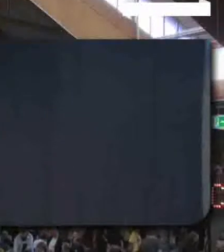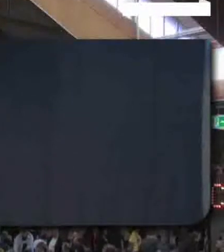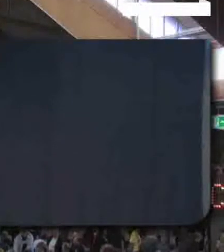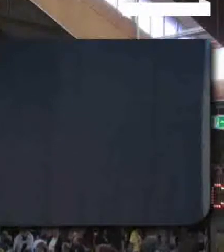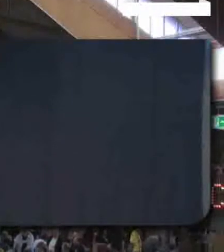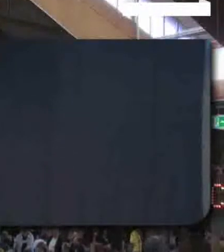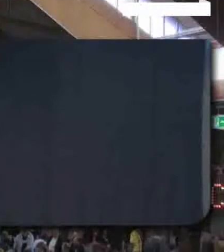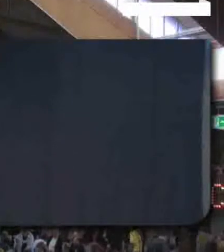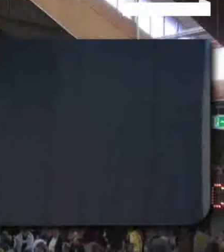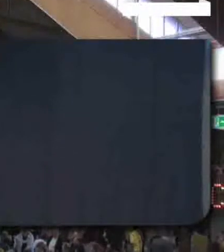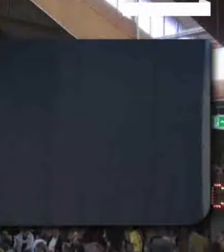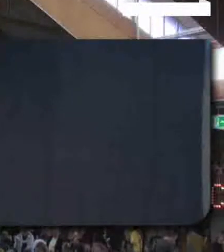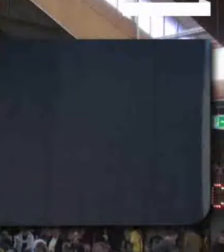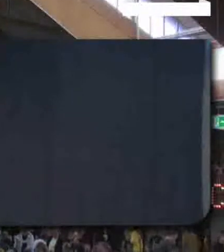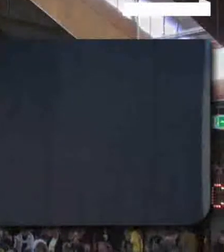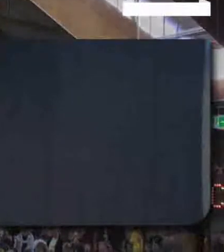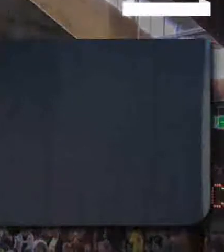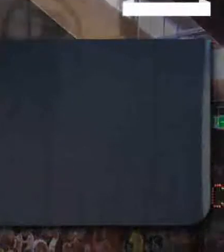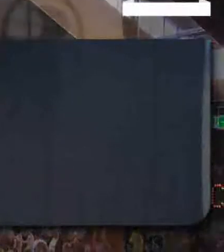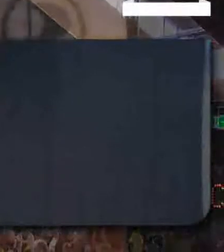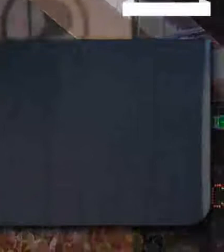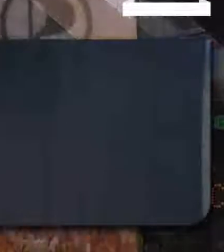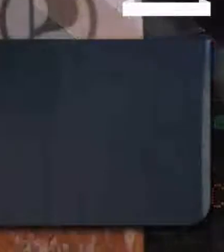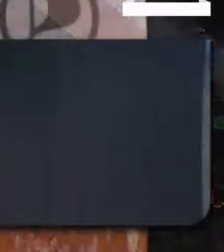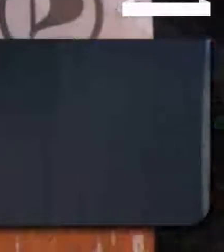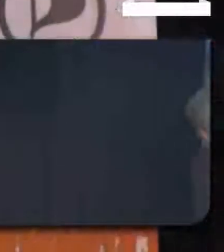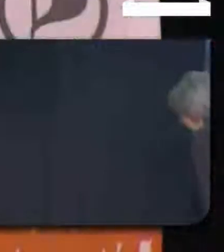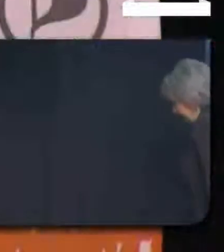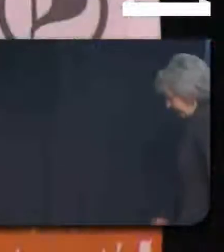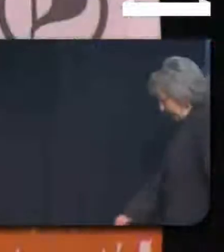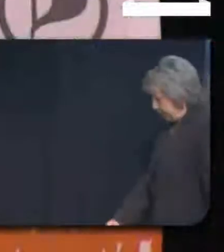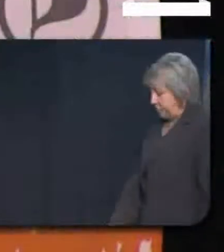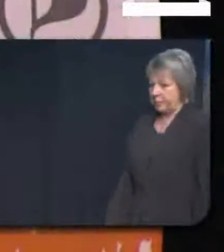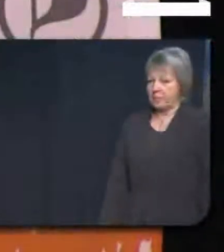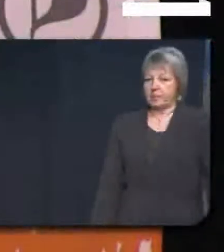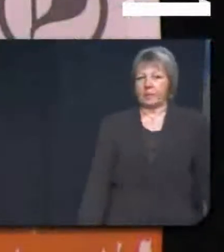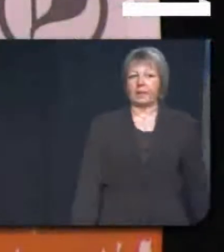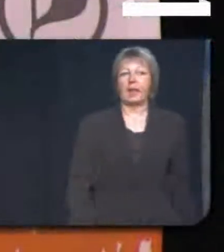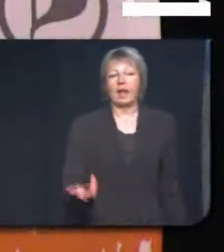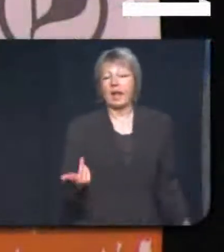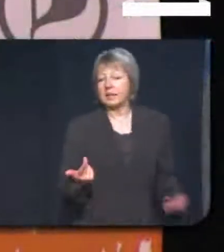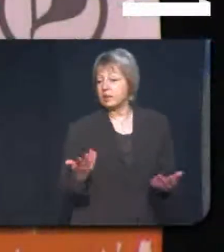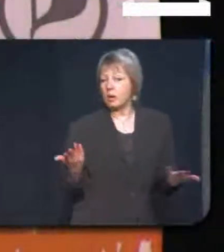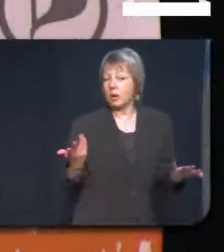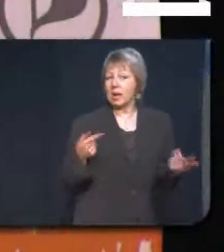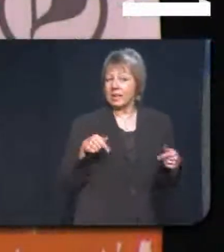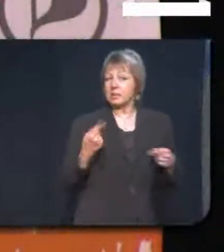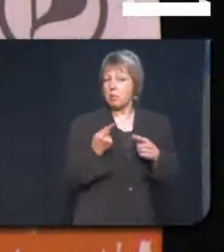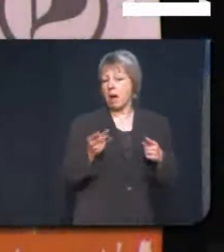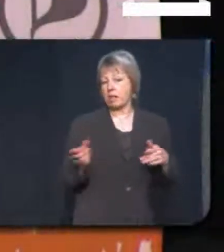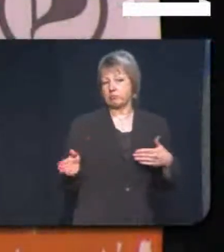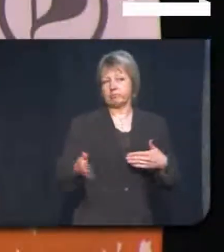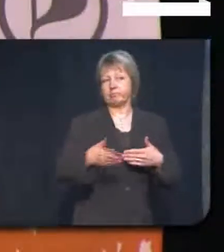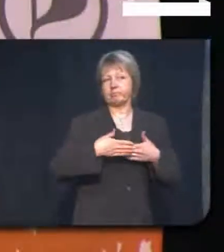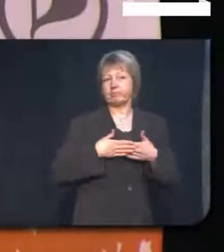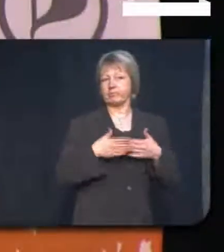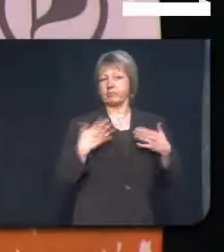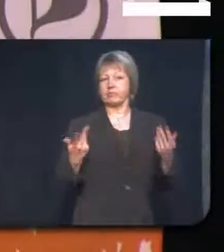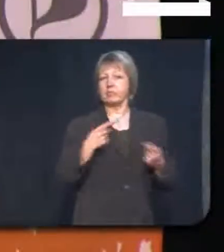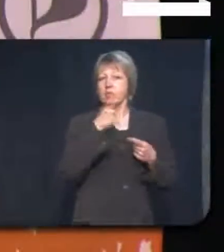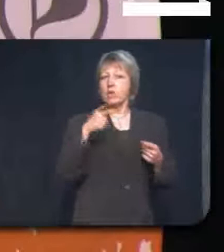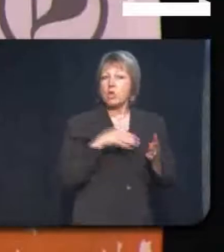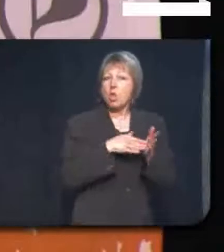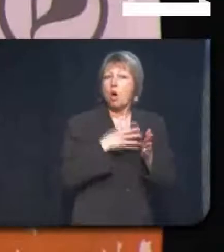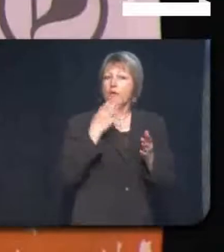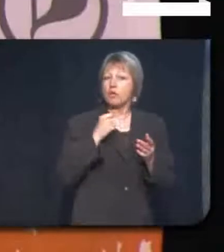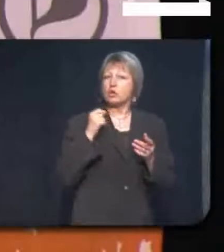also verhaltet euch bitte auffällig wenn ihr jetzt noch Stimmen abgeben wollt winkt am besten oder schreit